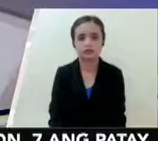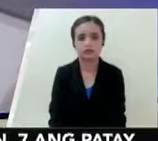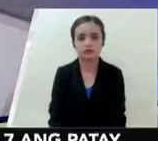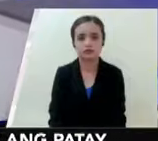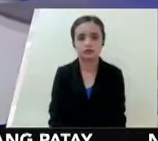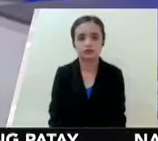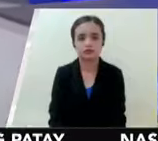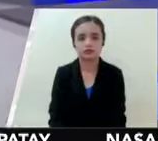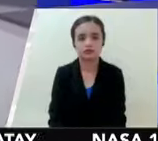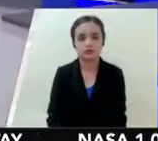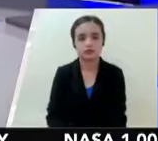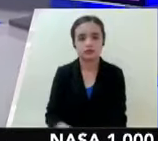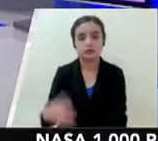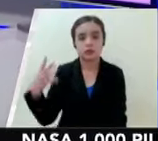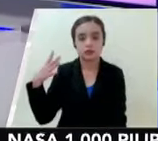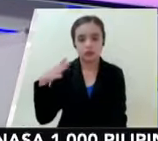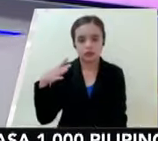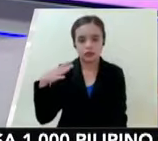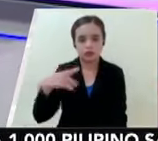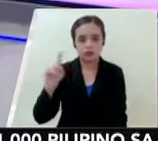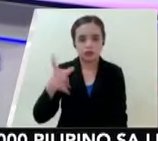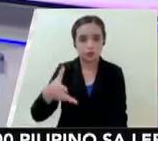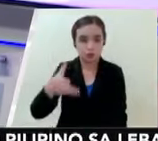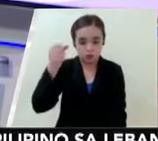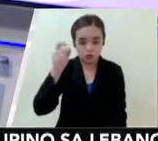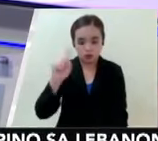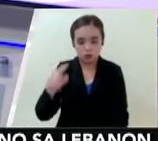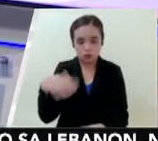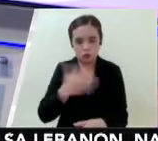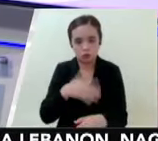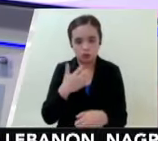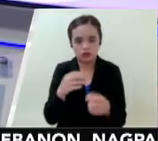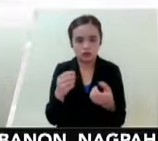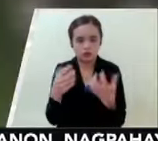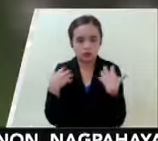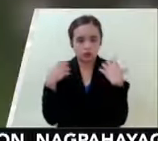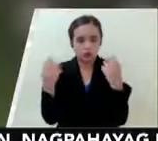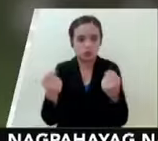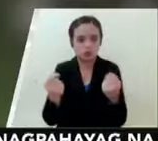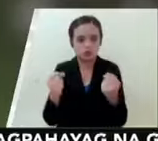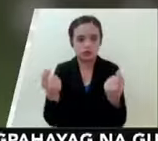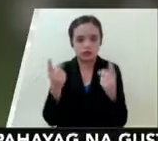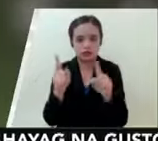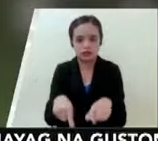Pause muna sa intense scenes ng pulang araw ang cast ng Hit Kaposo series.